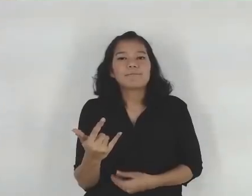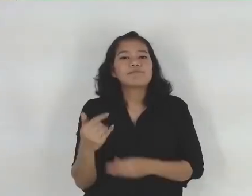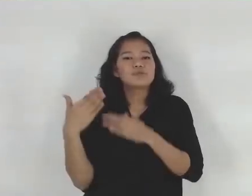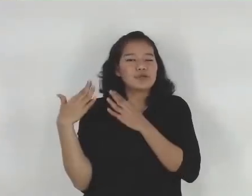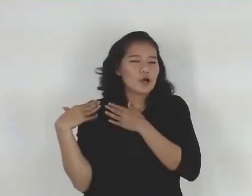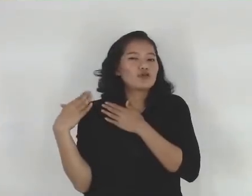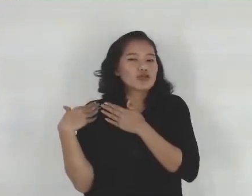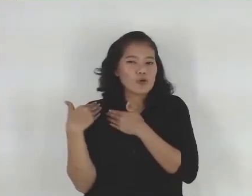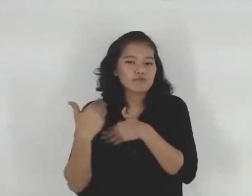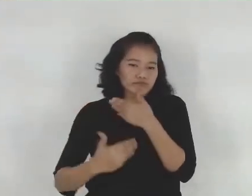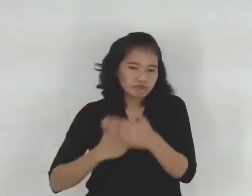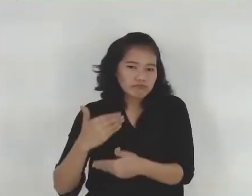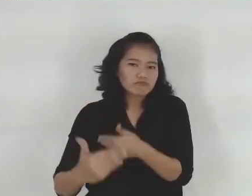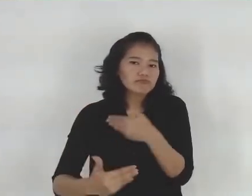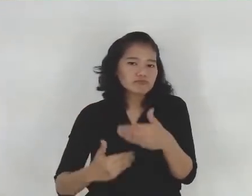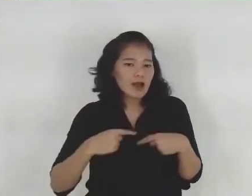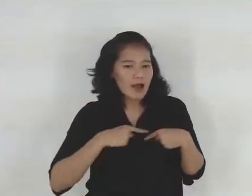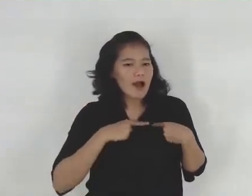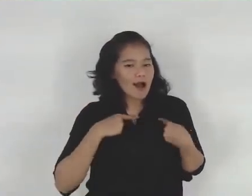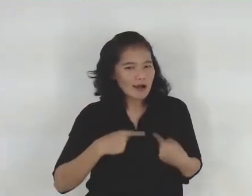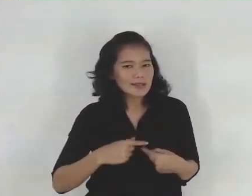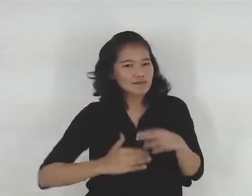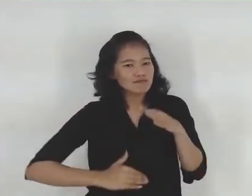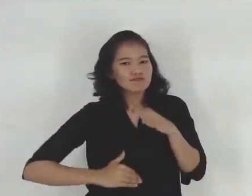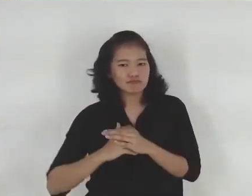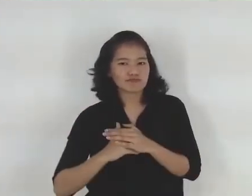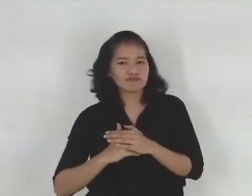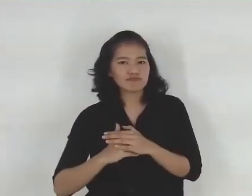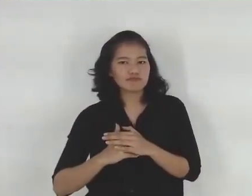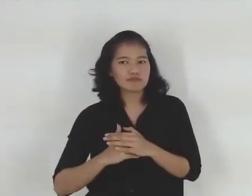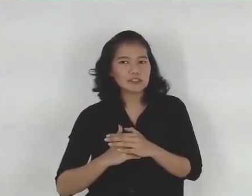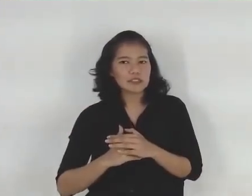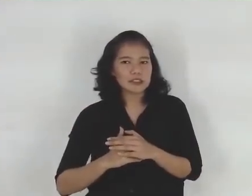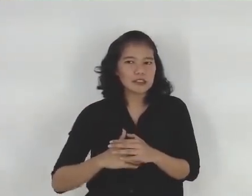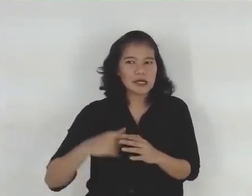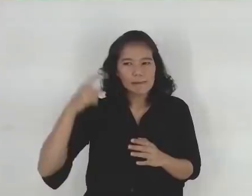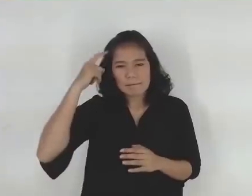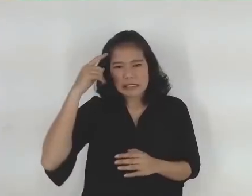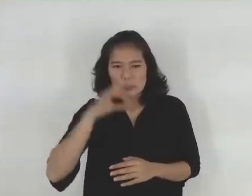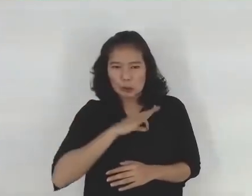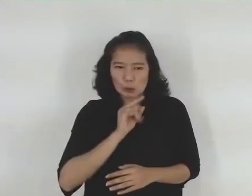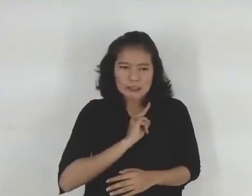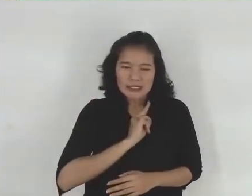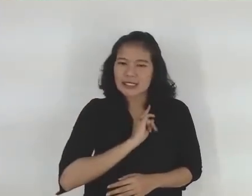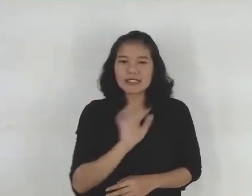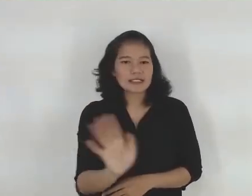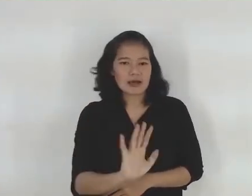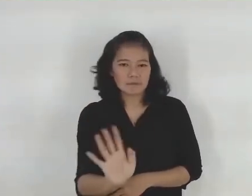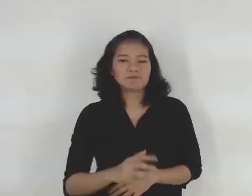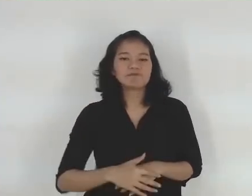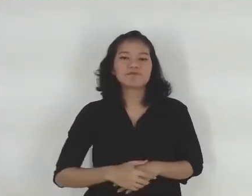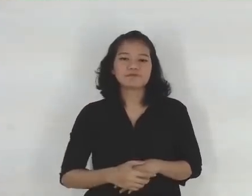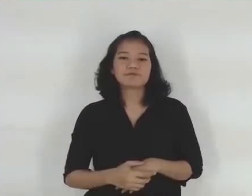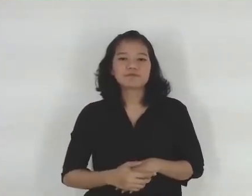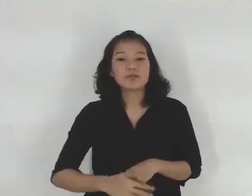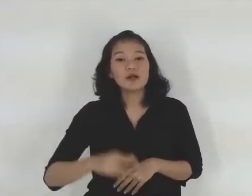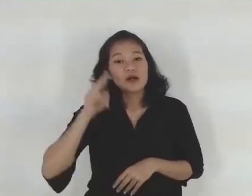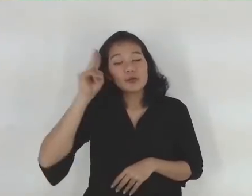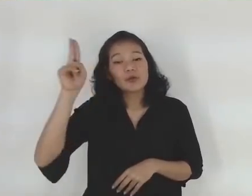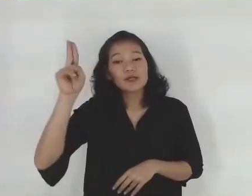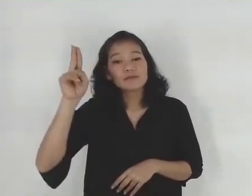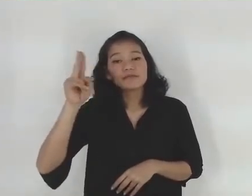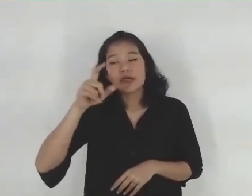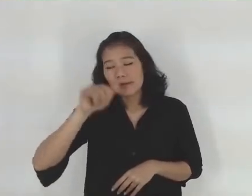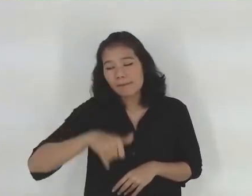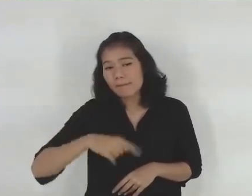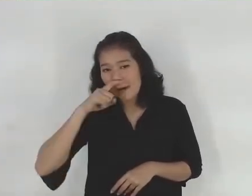tugas tanggungjawab Reva dengan hati mereka tanpa memikirkan kepentingan pribadi mereka ya Bapak